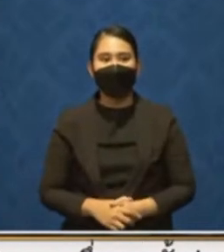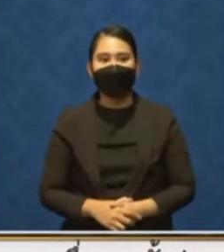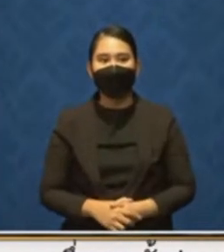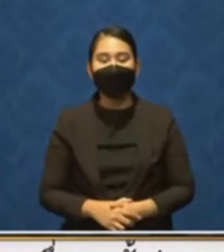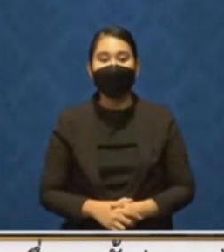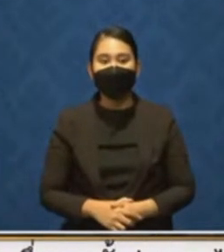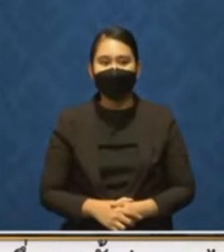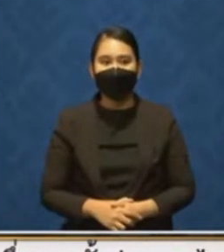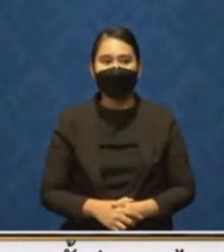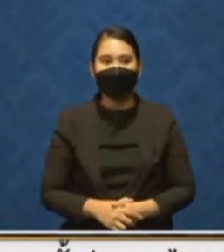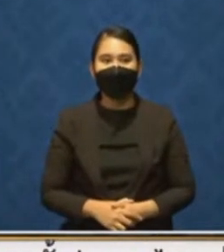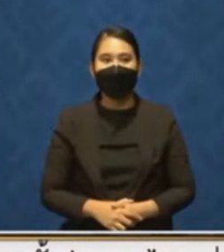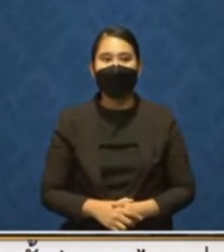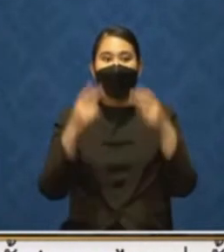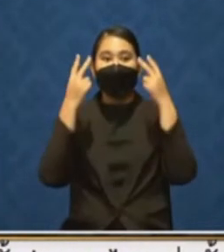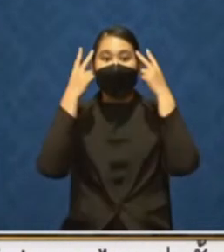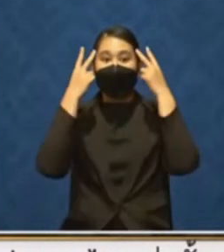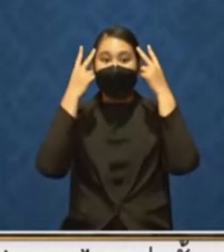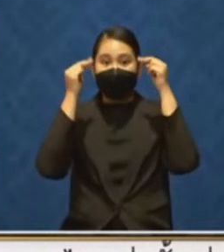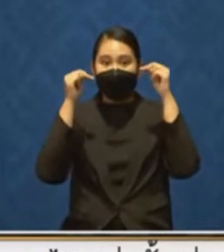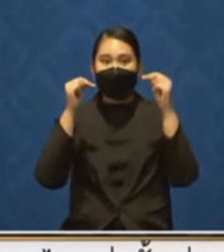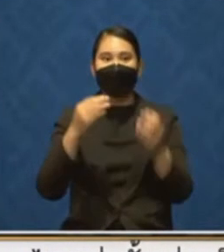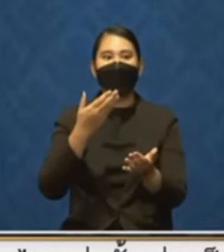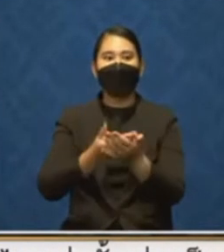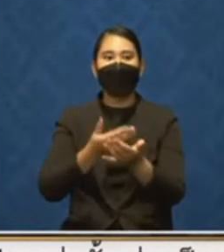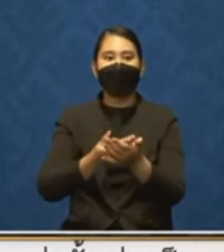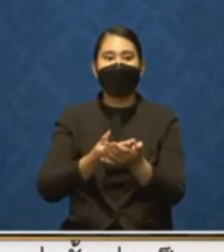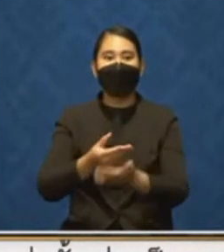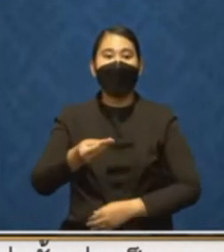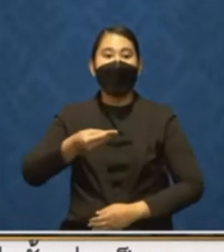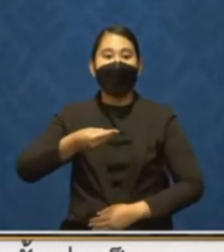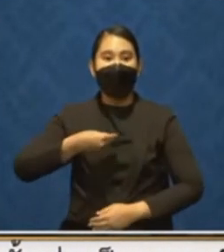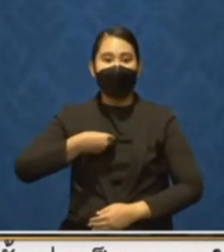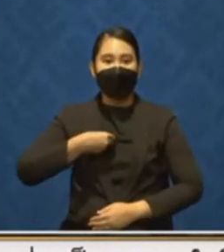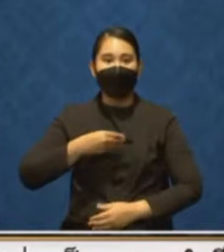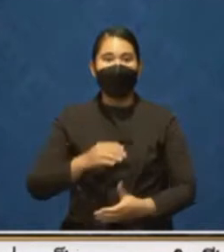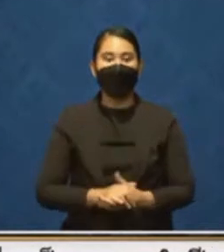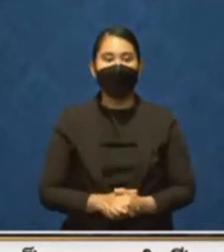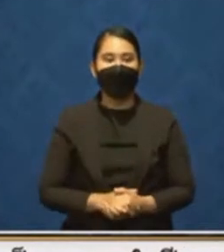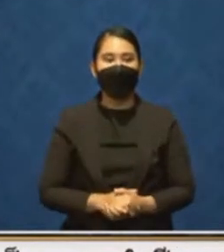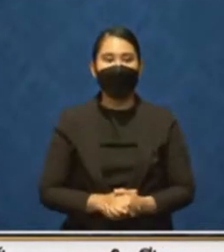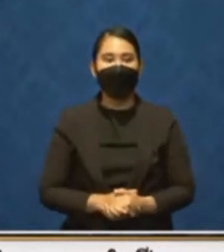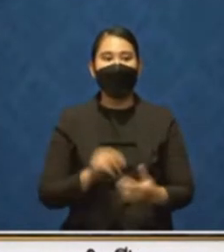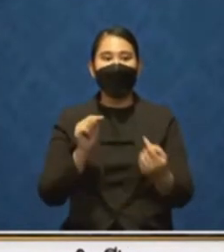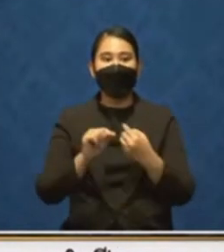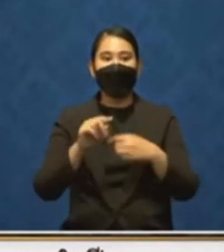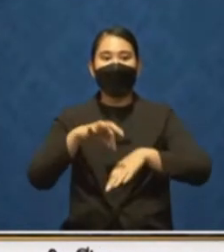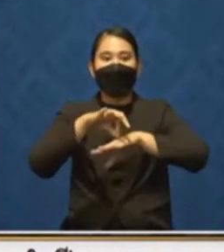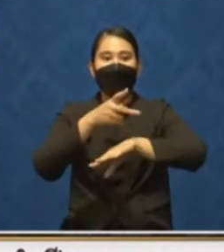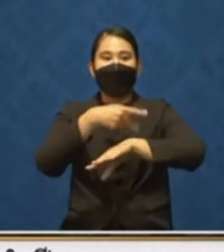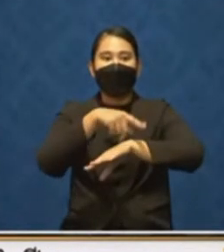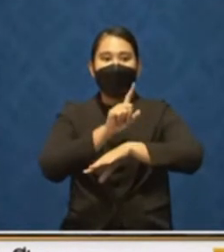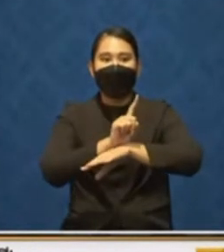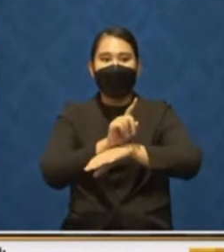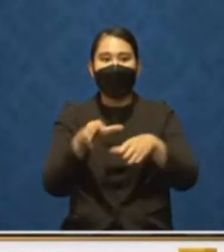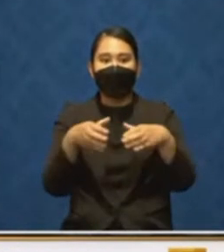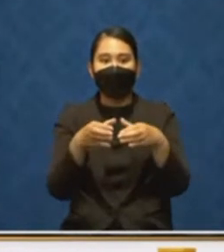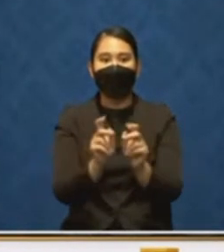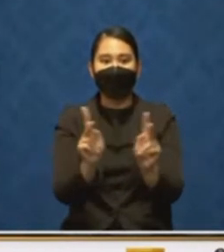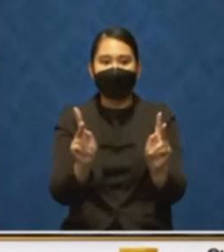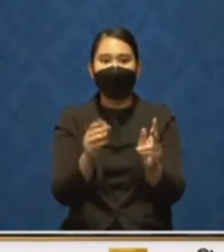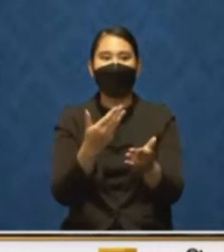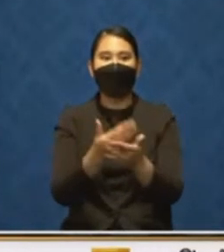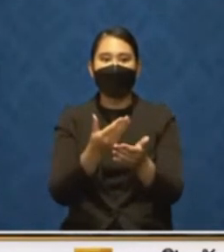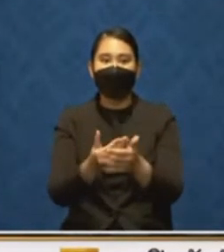นายกรัฐมนตรีได้รับเบี้ยเลี้ยงในฐานะประธานกรรมการดูแลกิจการพลังงานของชาติไปแล้ว 8ละ